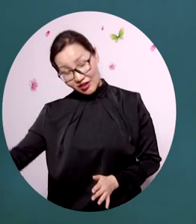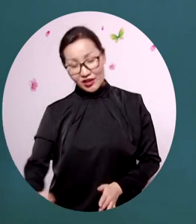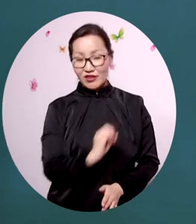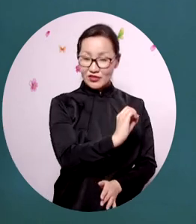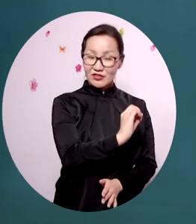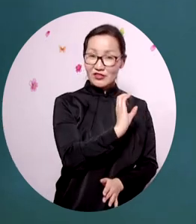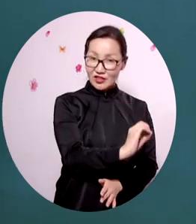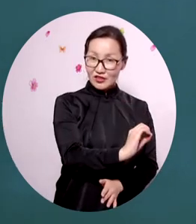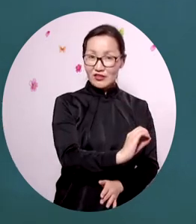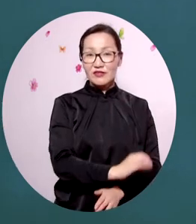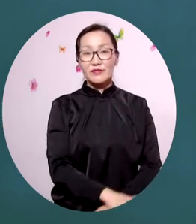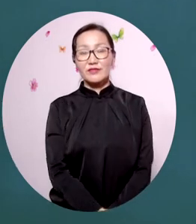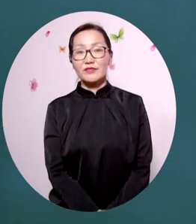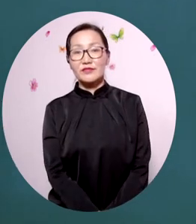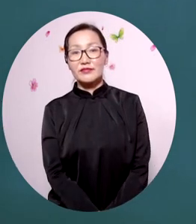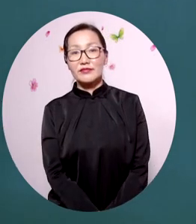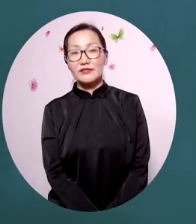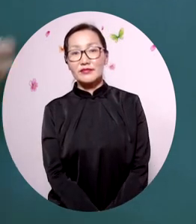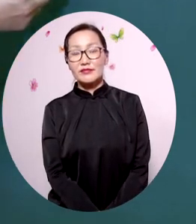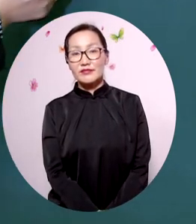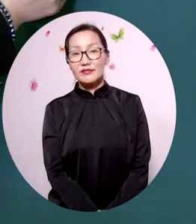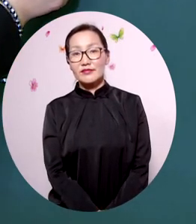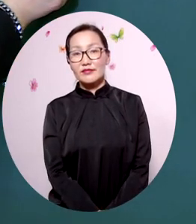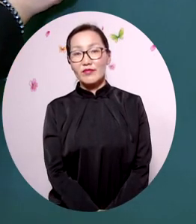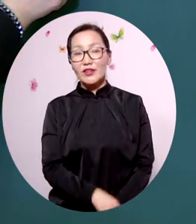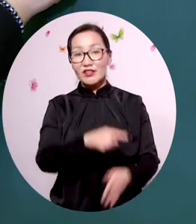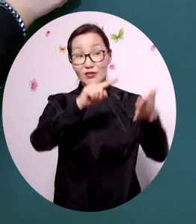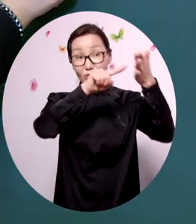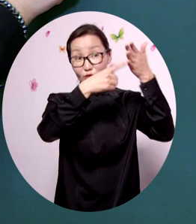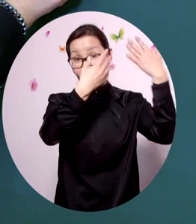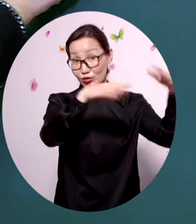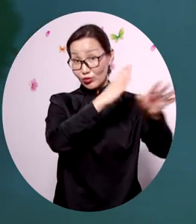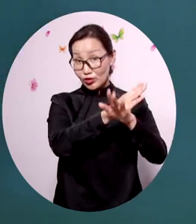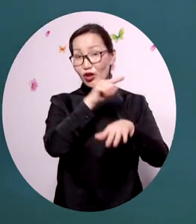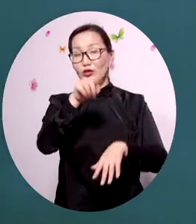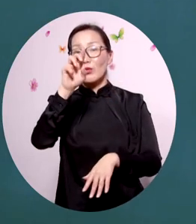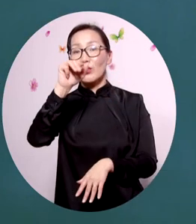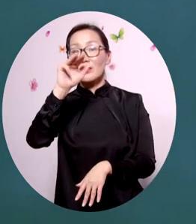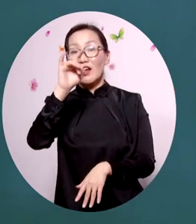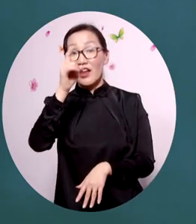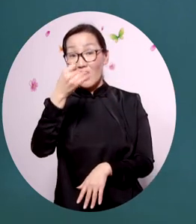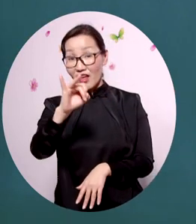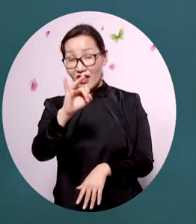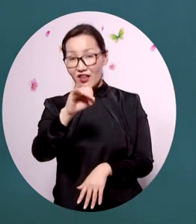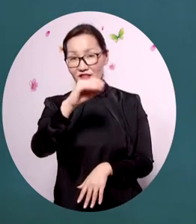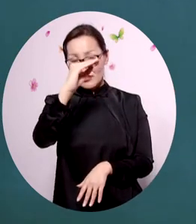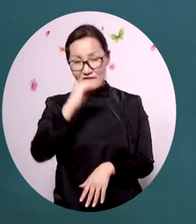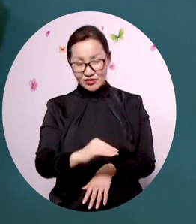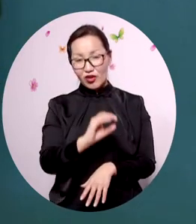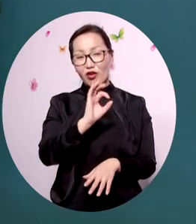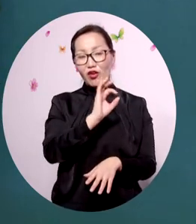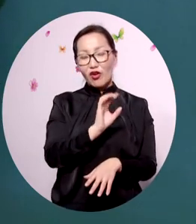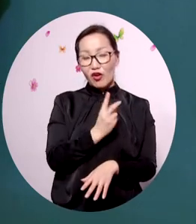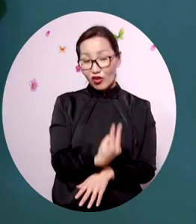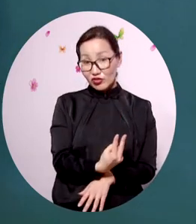хасаад тэнцүү тэг. За одоо бутархайн цэгийг бид нар энд тавих ёстой ногдуурт. За дараагийн